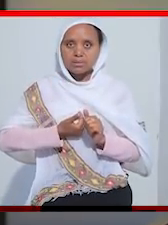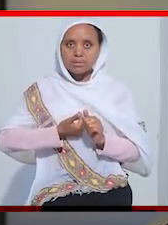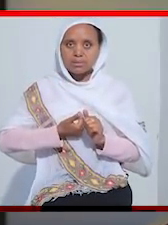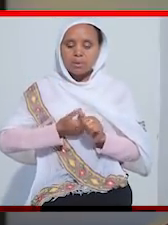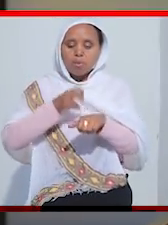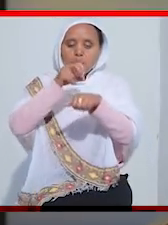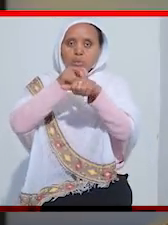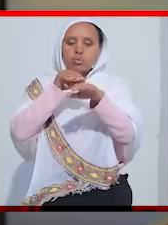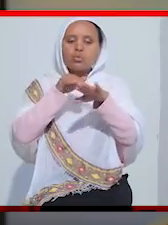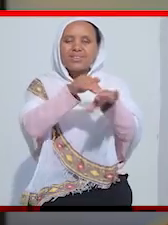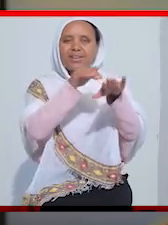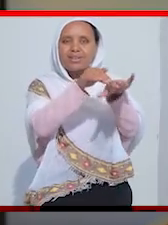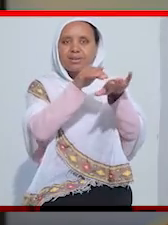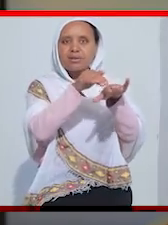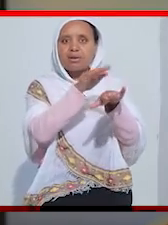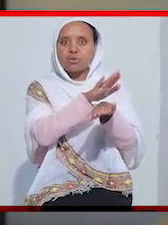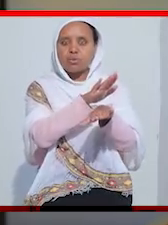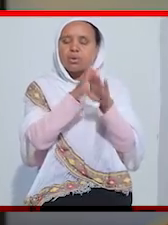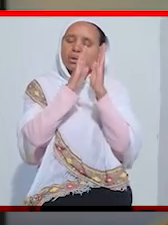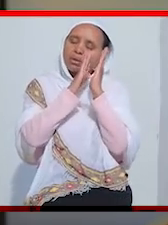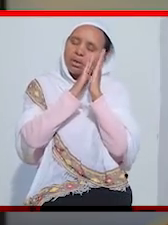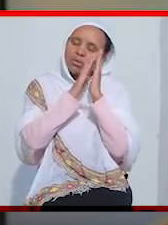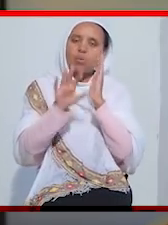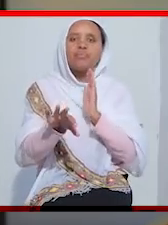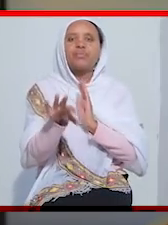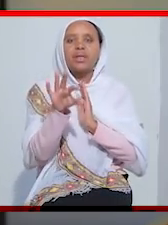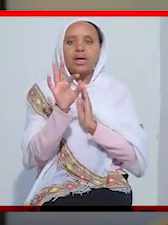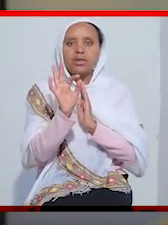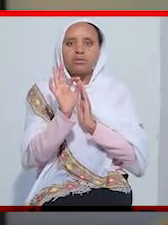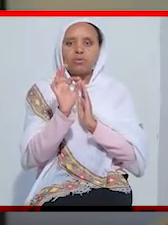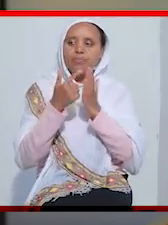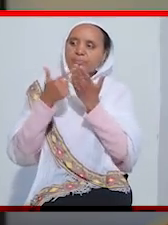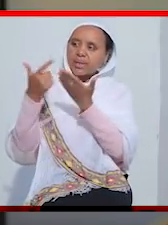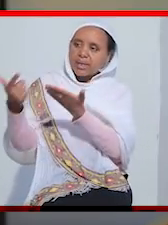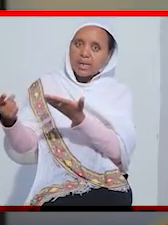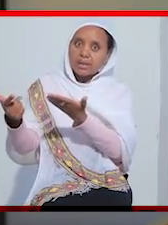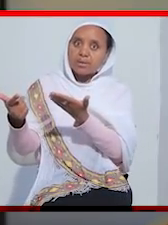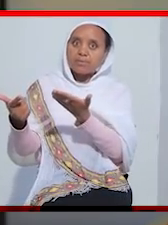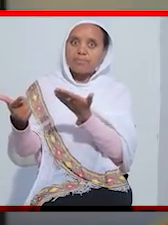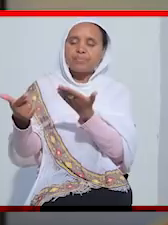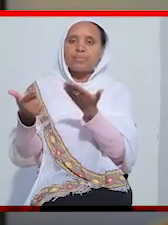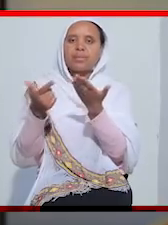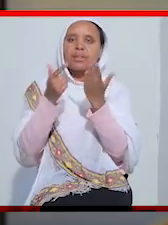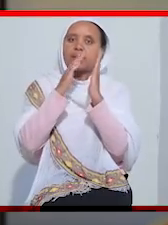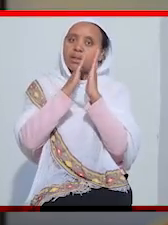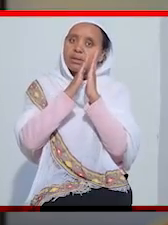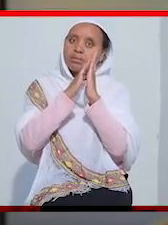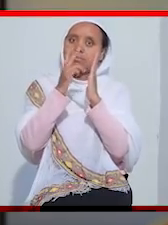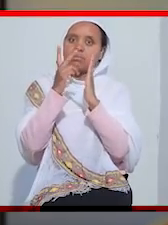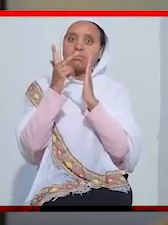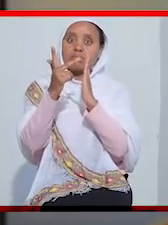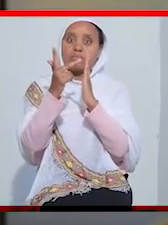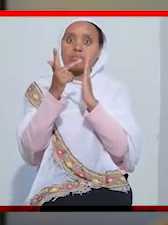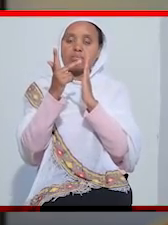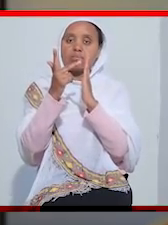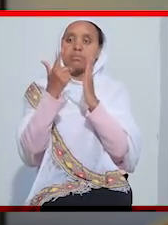አባቶቻችን በወቅቱ ሲቀሰቅሳቸው ተኝተው ሲያገኛቸው ይህንን ዘከብዶሙ ሰንዋን በይእቲ ሌሊት